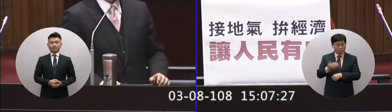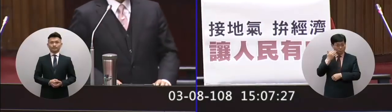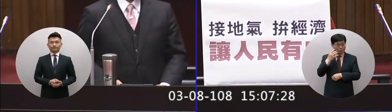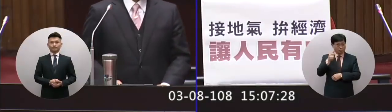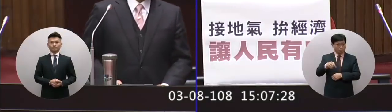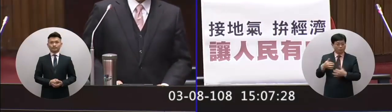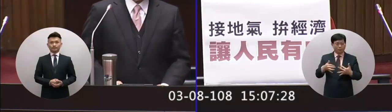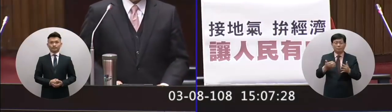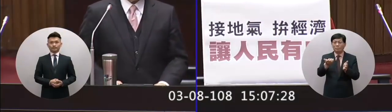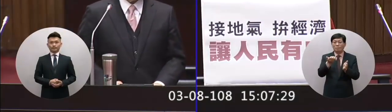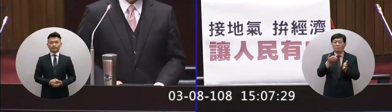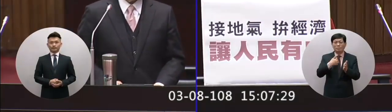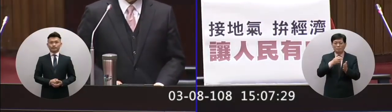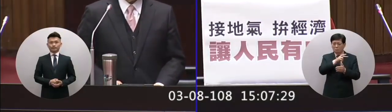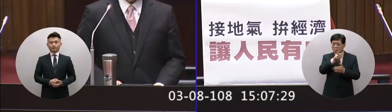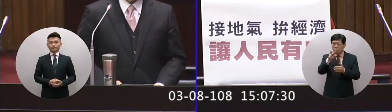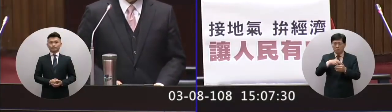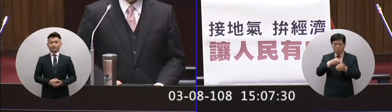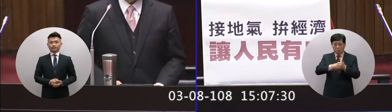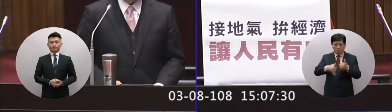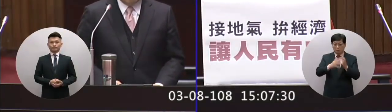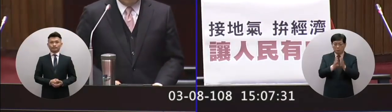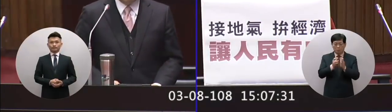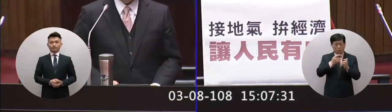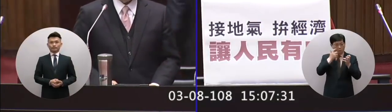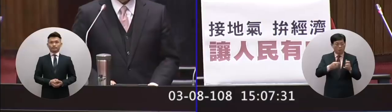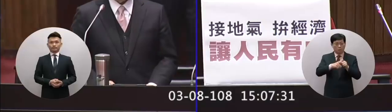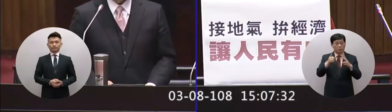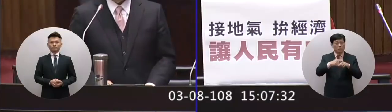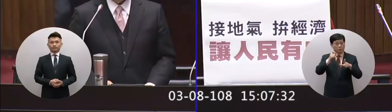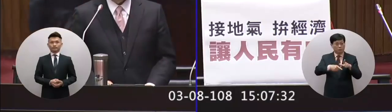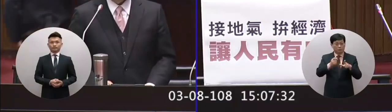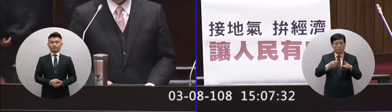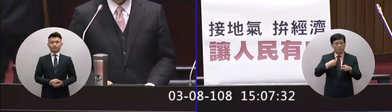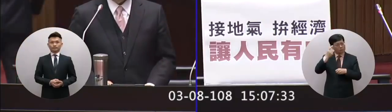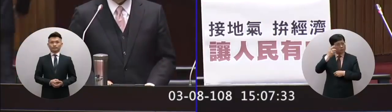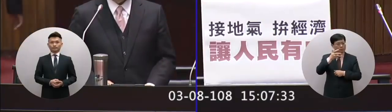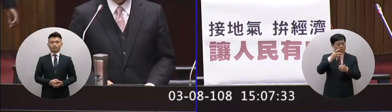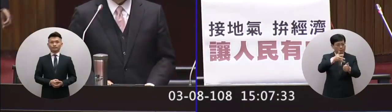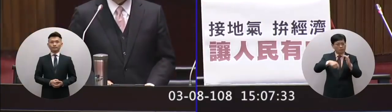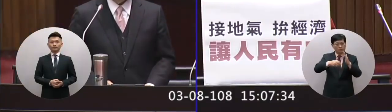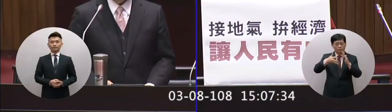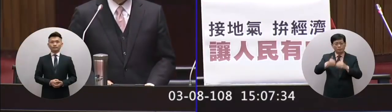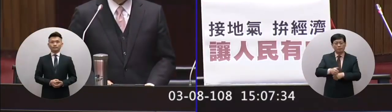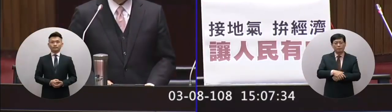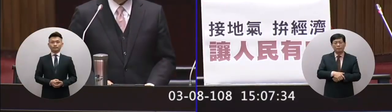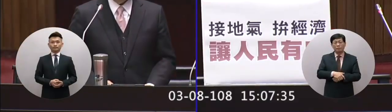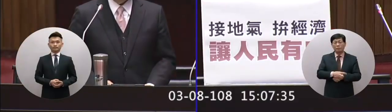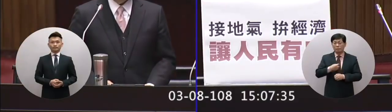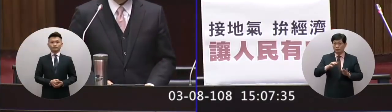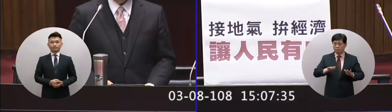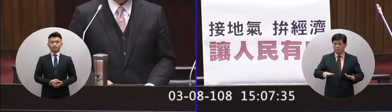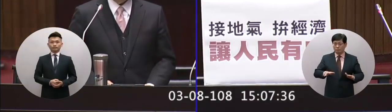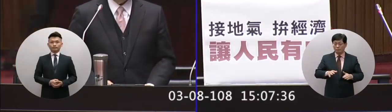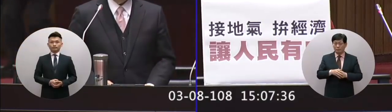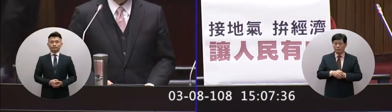啊，这个刚刚我看到很多委员都关心中小企业啊。院长，我只是想请问一下哈，我们呢现